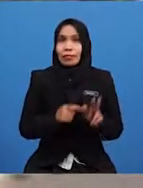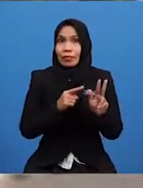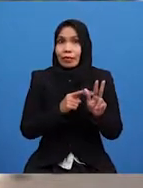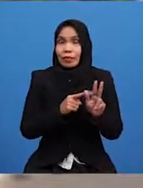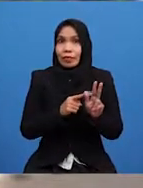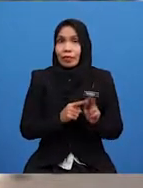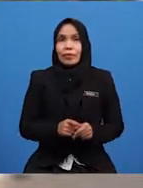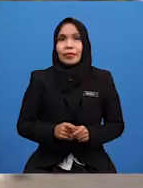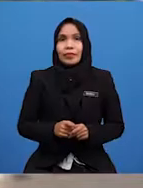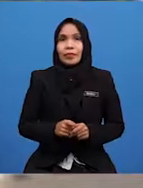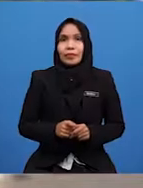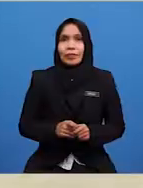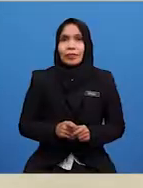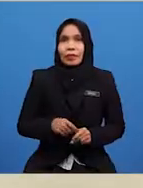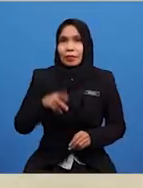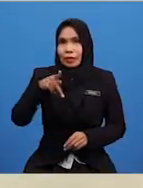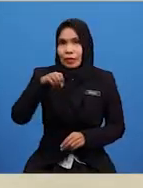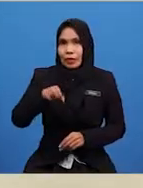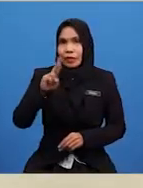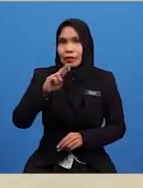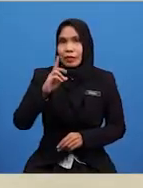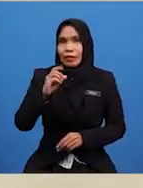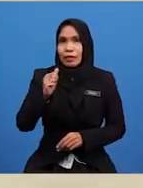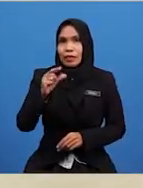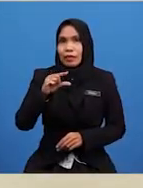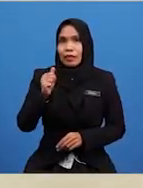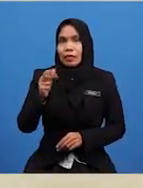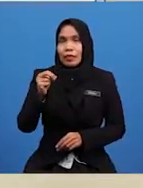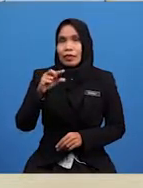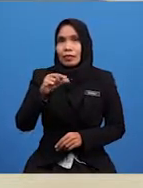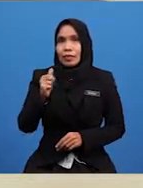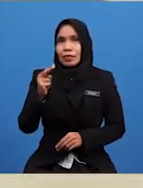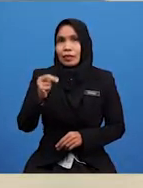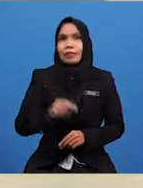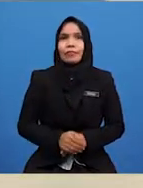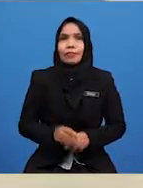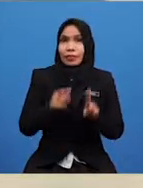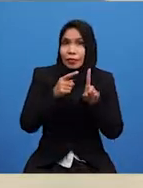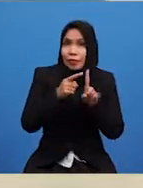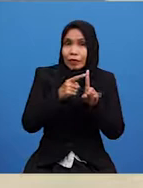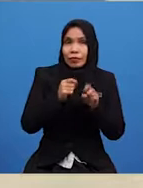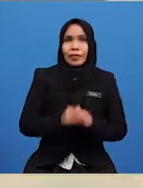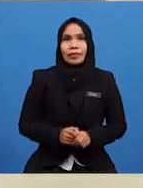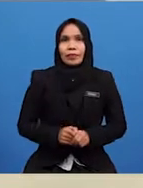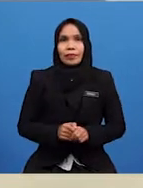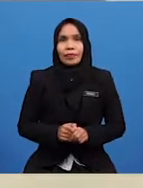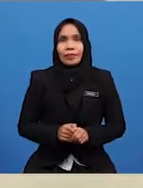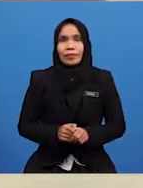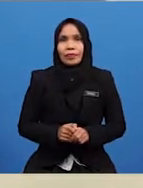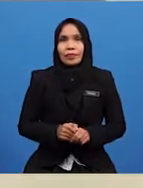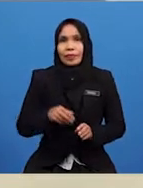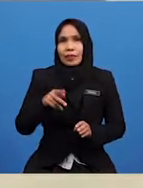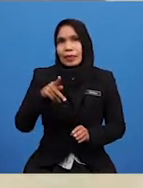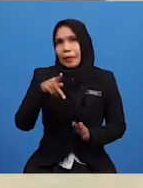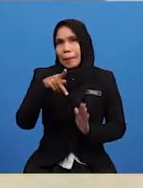kuasa. Cikgu teruskan dengan penyebaran agama Islam yang pertama, iaitu menerusi